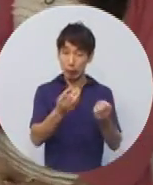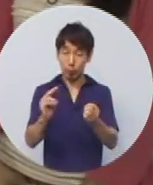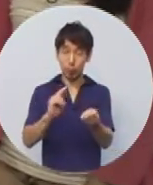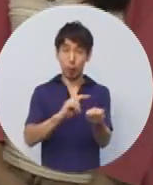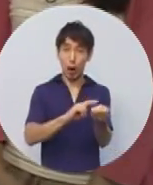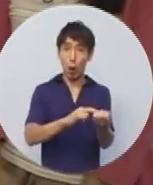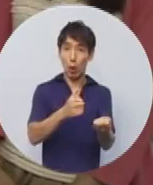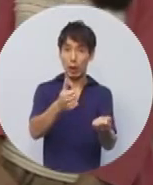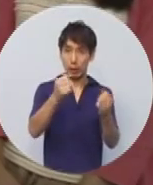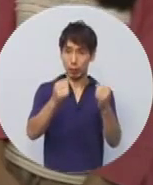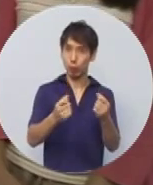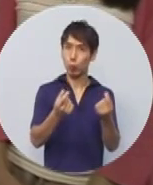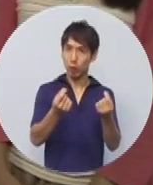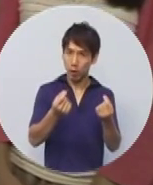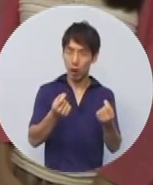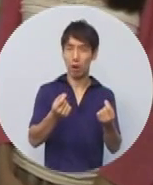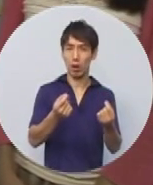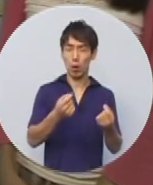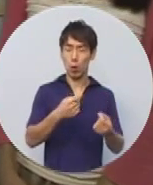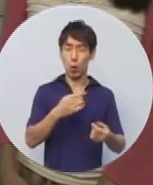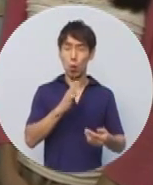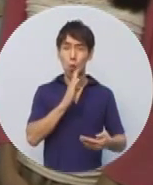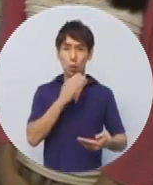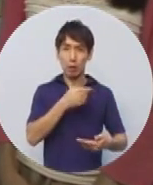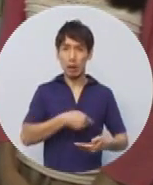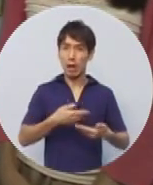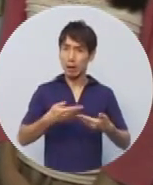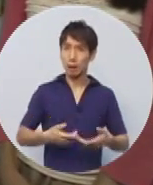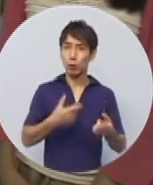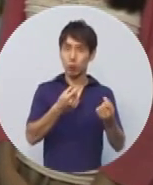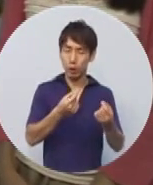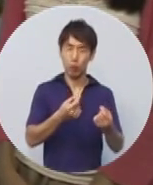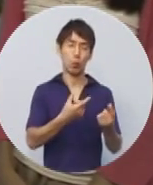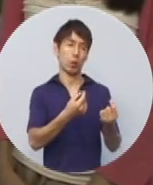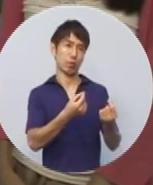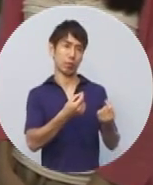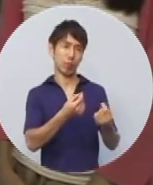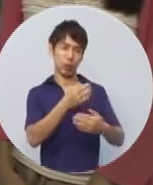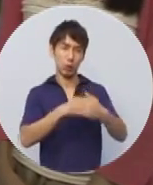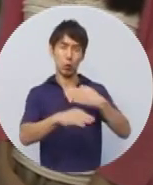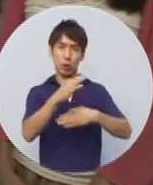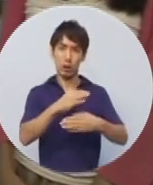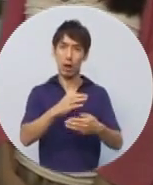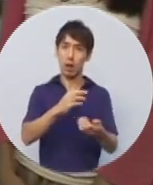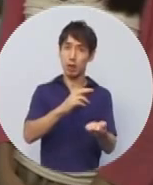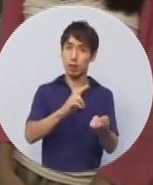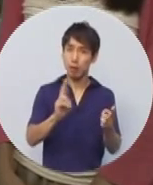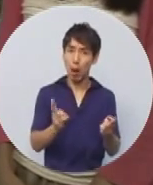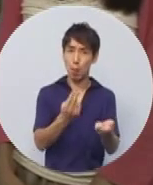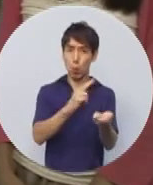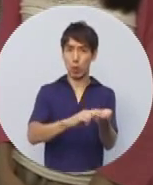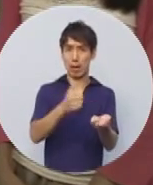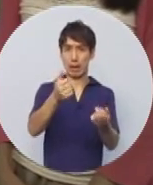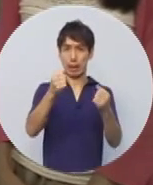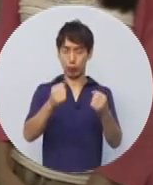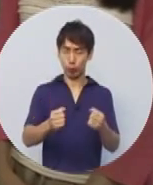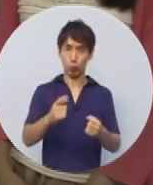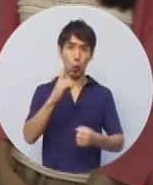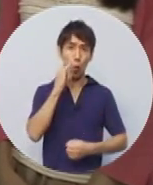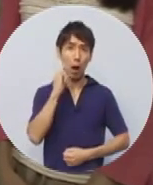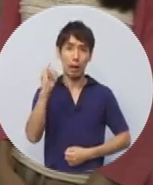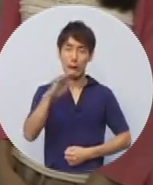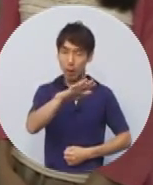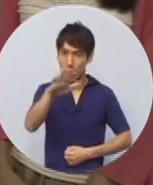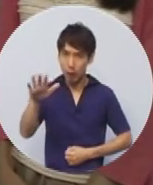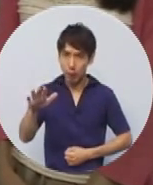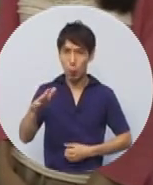でとても頼もしいですね。 はい、そうですね、24時間小児科専門の先生がいるっていうのは、お母さん方にとってもすご